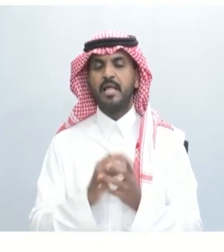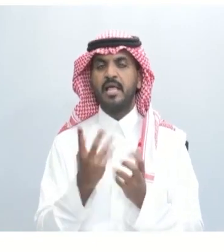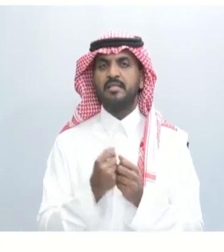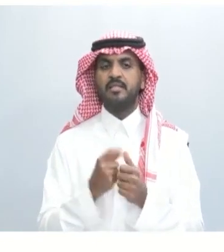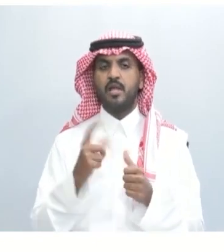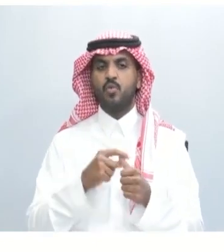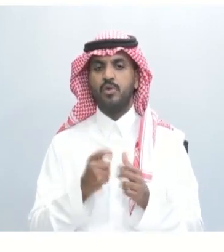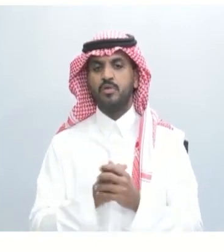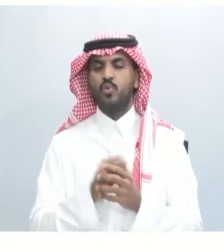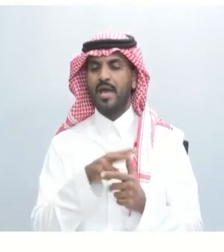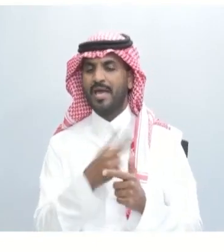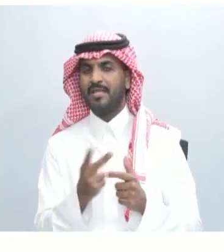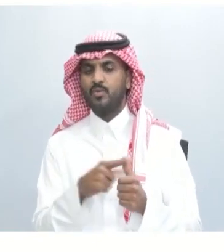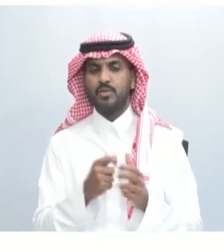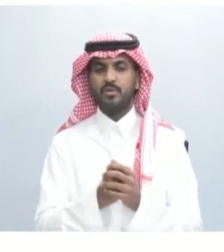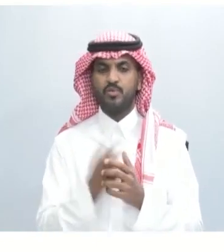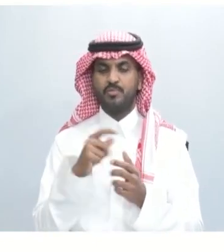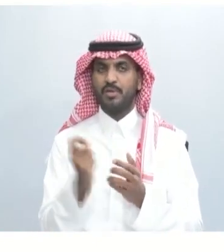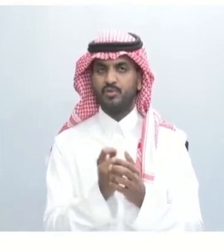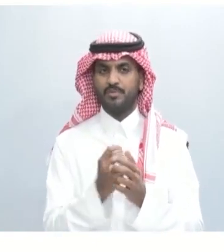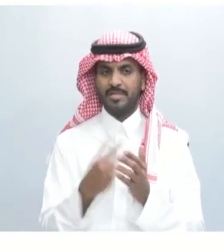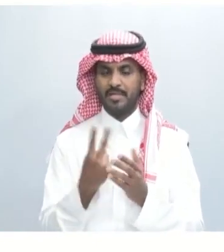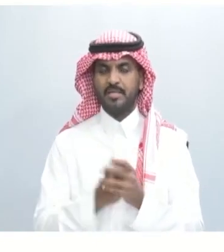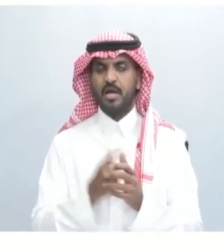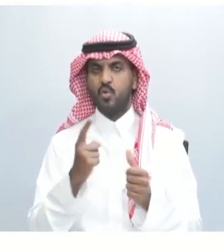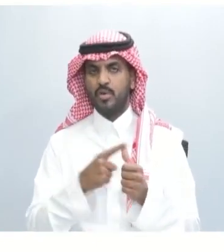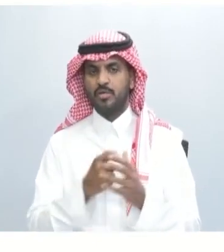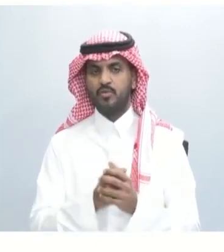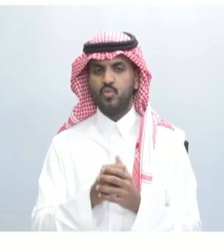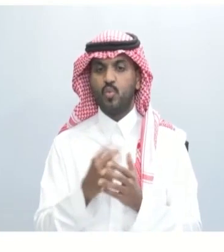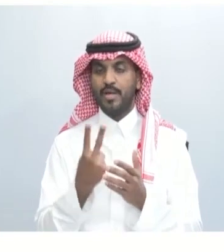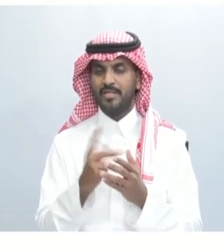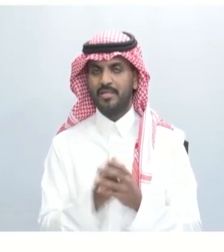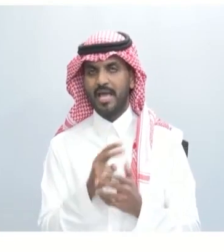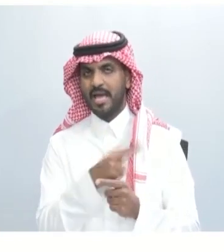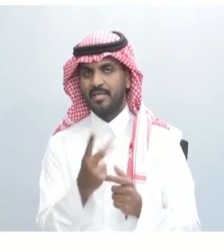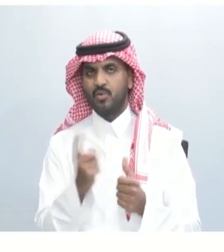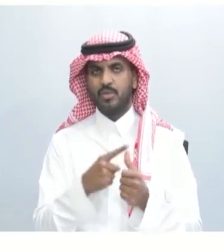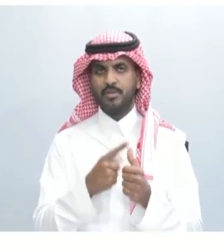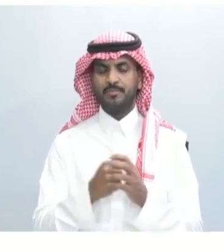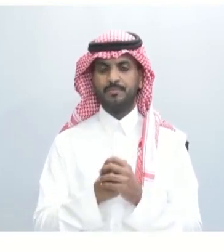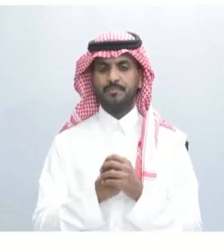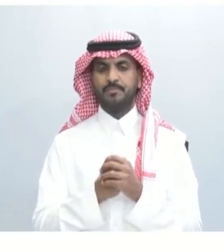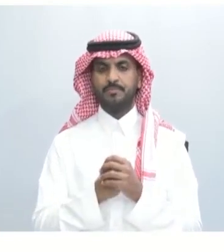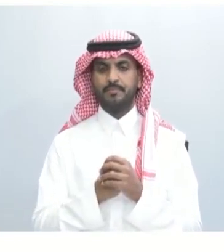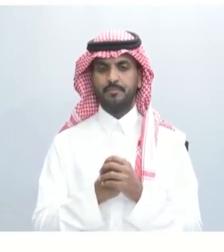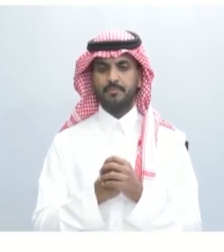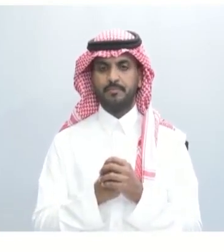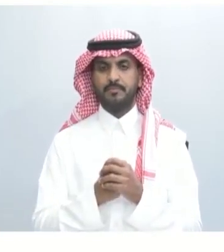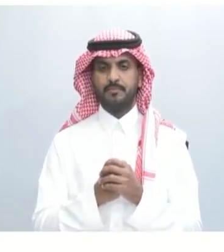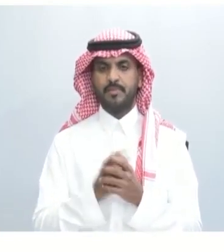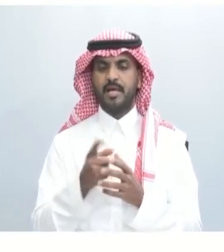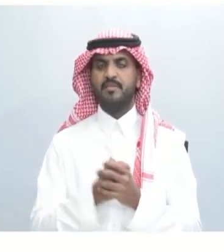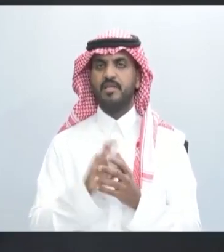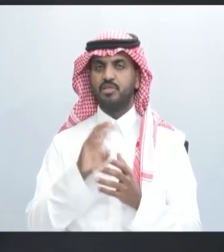الاولي والعدد غير الاولي ثم اكتب عددين اوليين وعددين غير اوليين اذا ابنائي بناتي